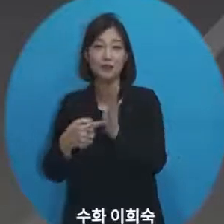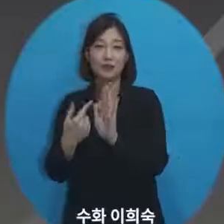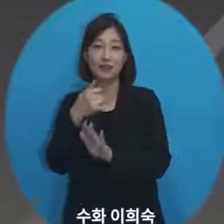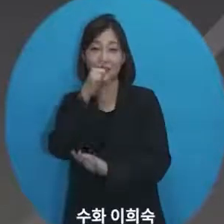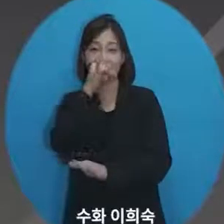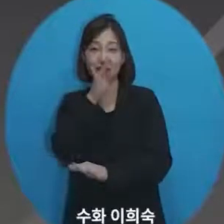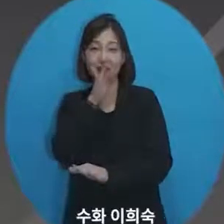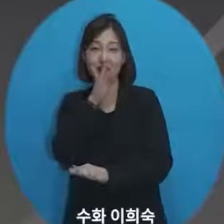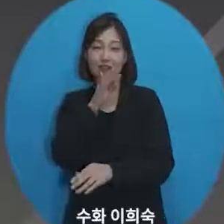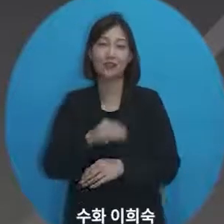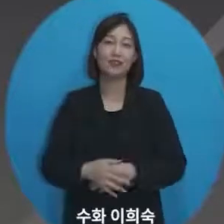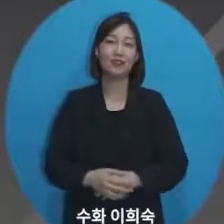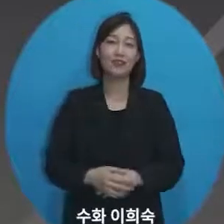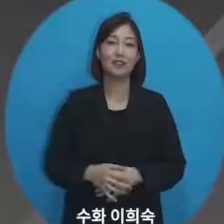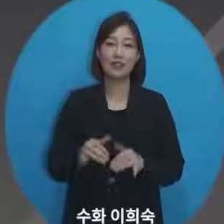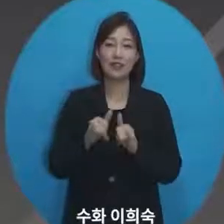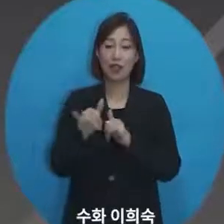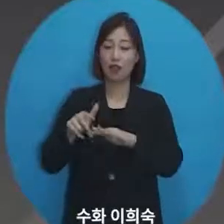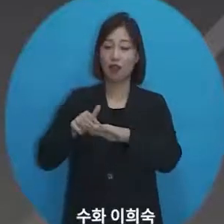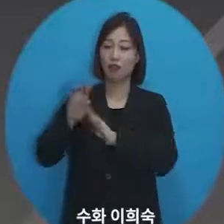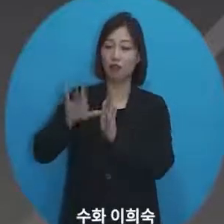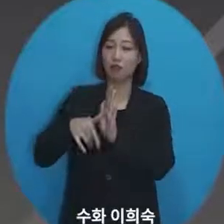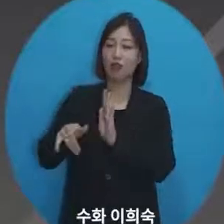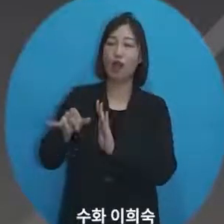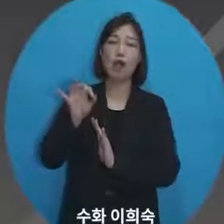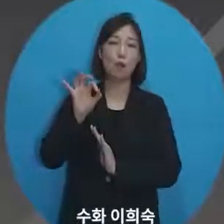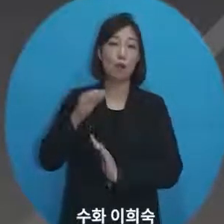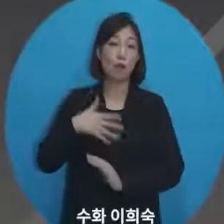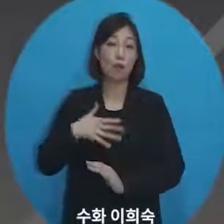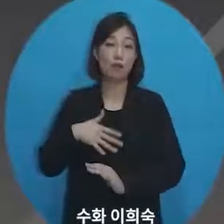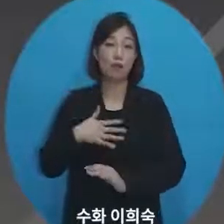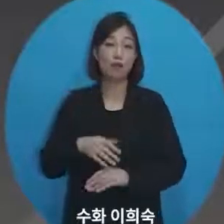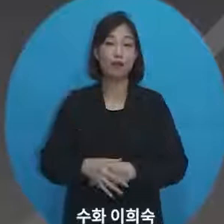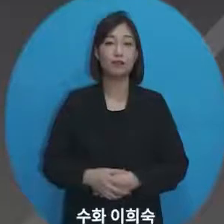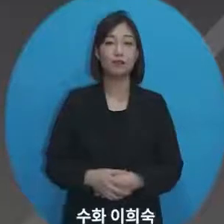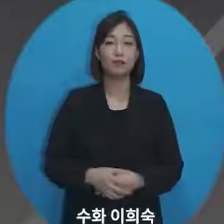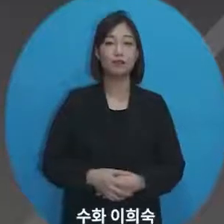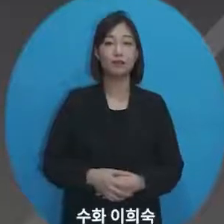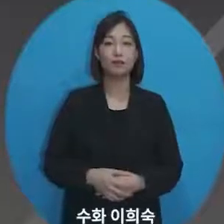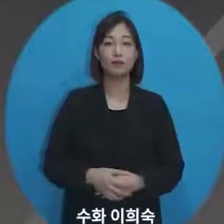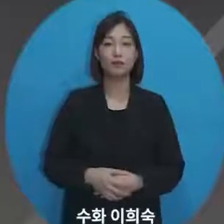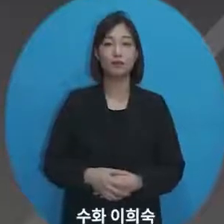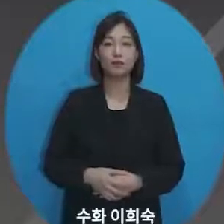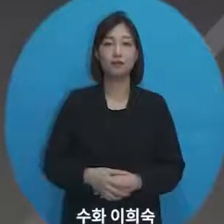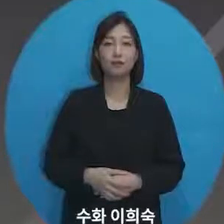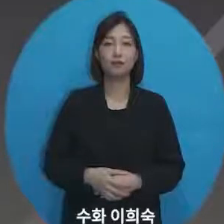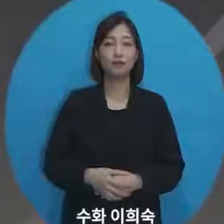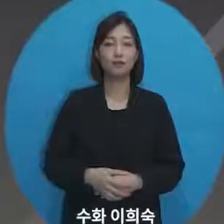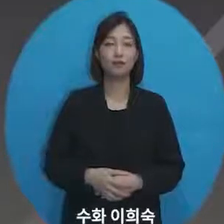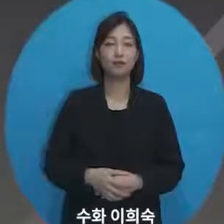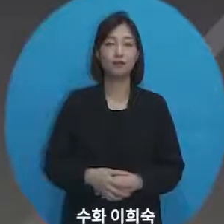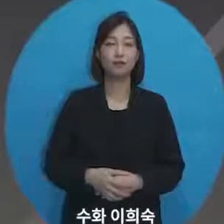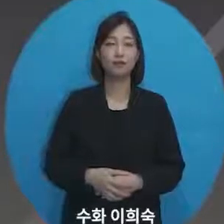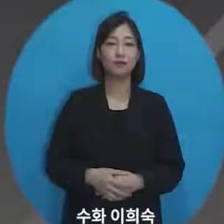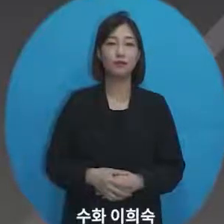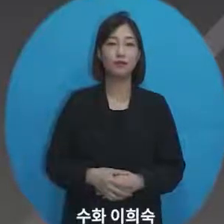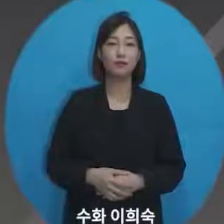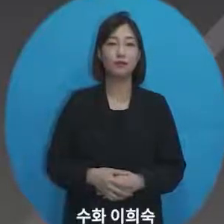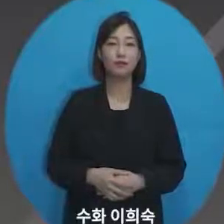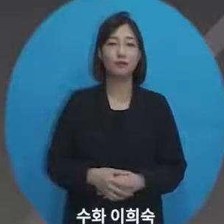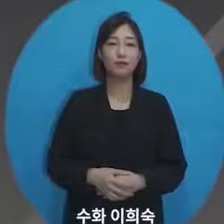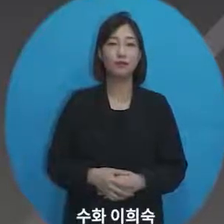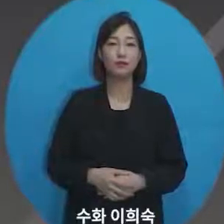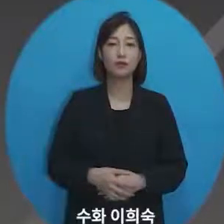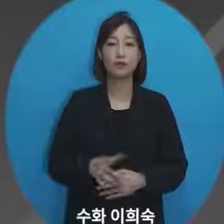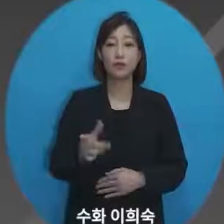검은색으로 바닥면의 색상과 명도 차이를 크게 둠으로써 시인성을 확보하고 있는 모습을 확인하실 수가